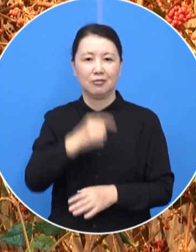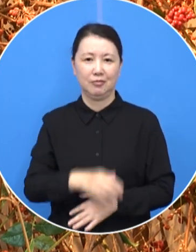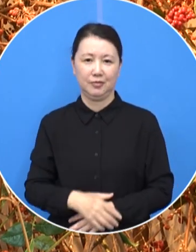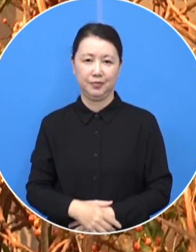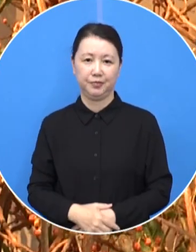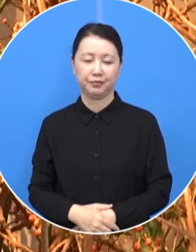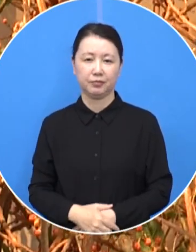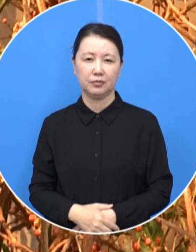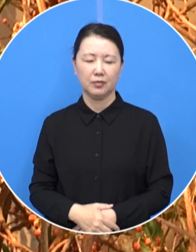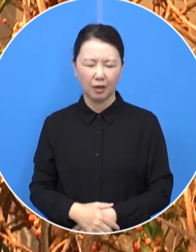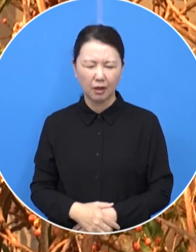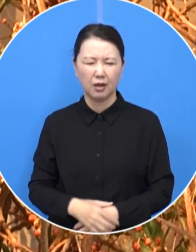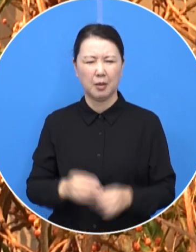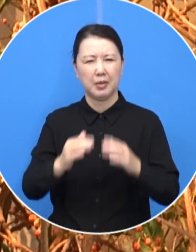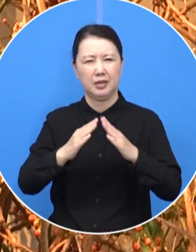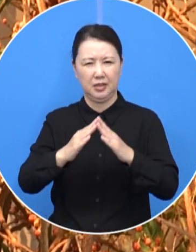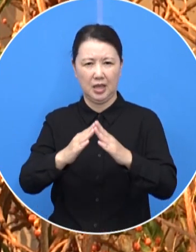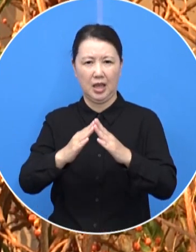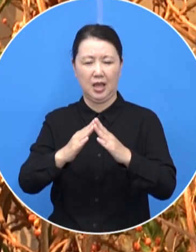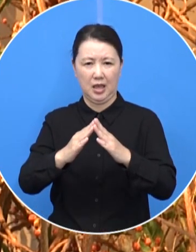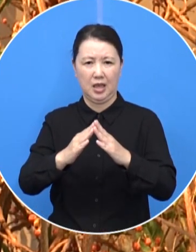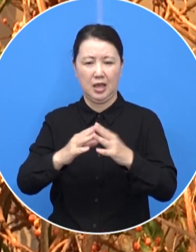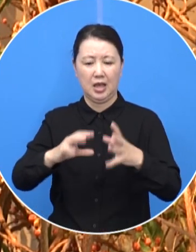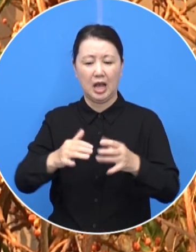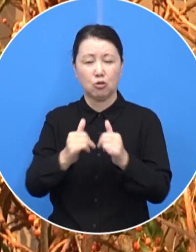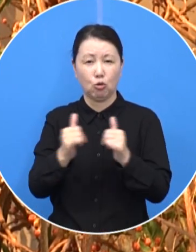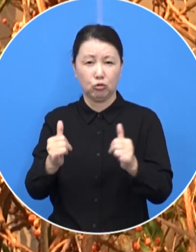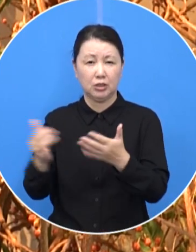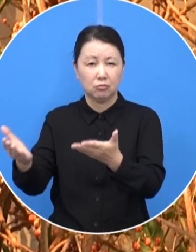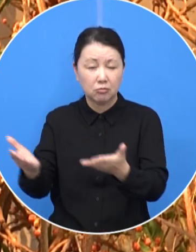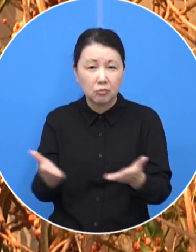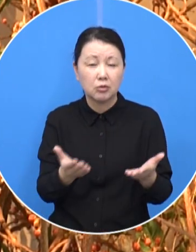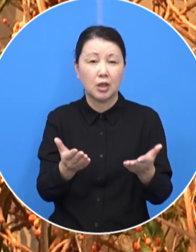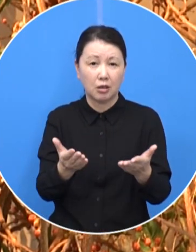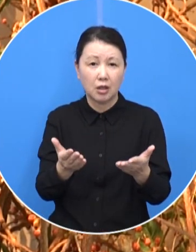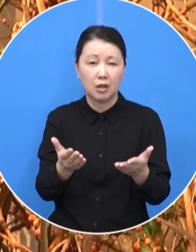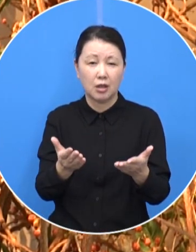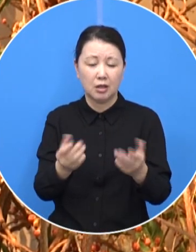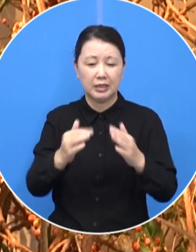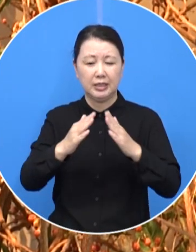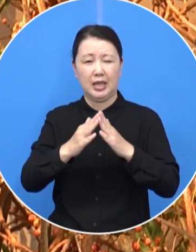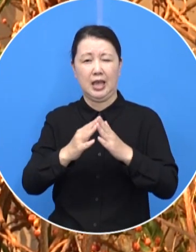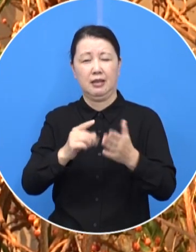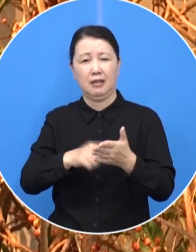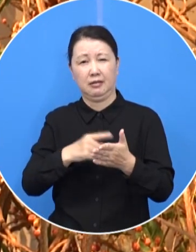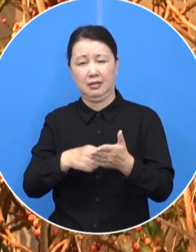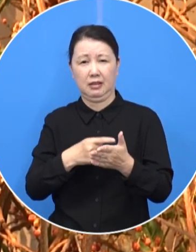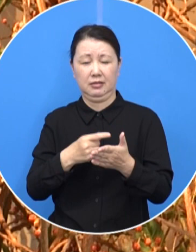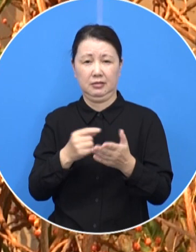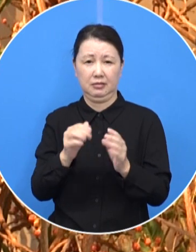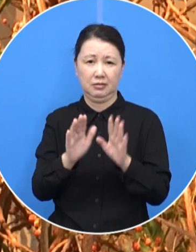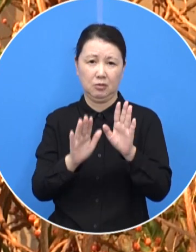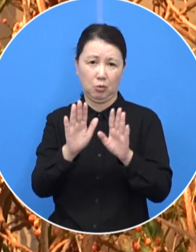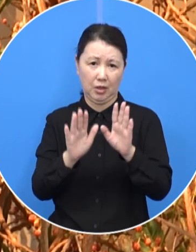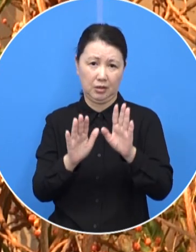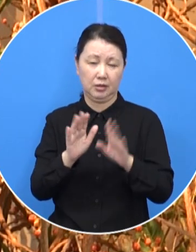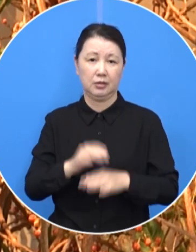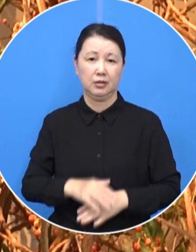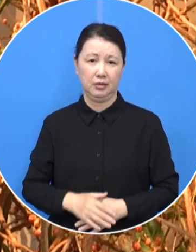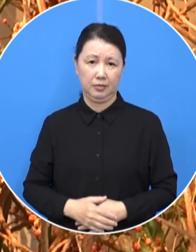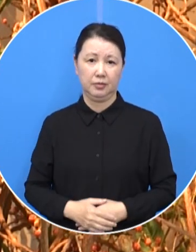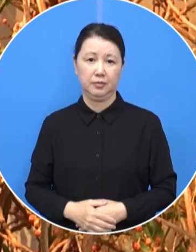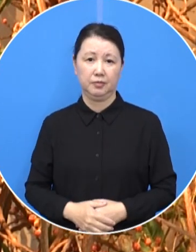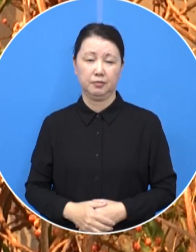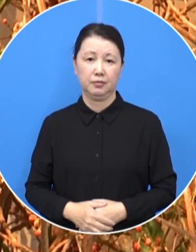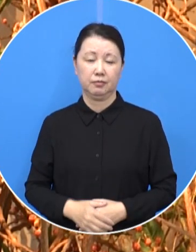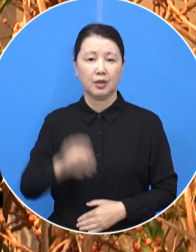。やっぱり住居、外国の方々を受け入れてくださる場所っていうのが不足しておりますので